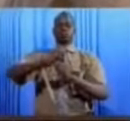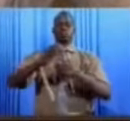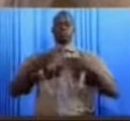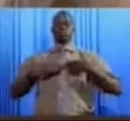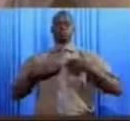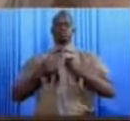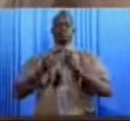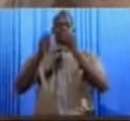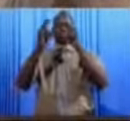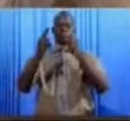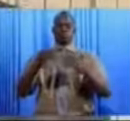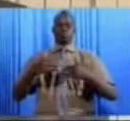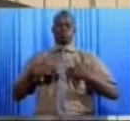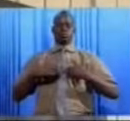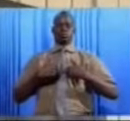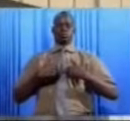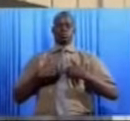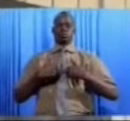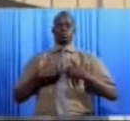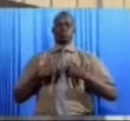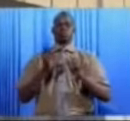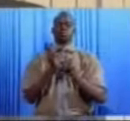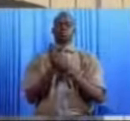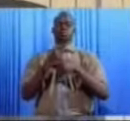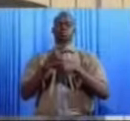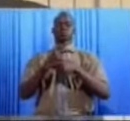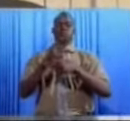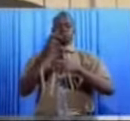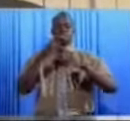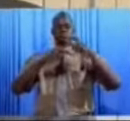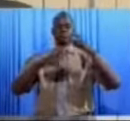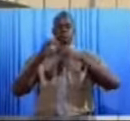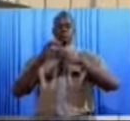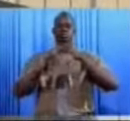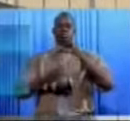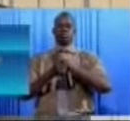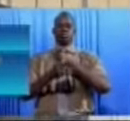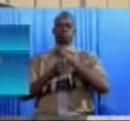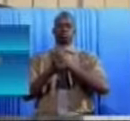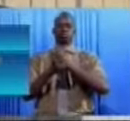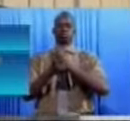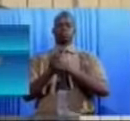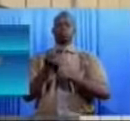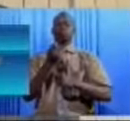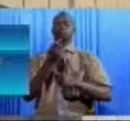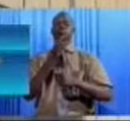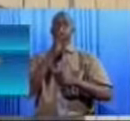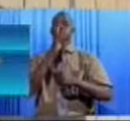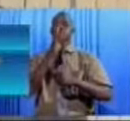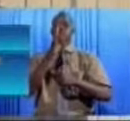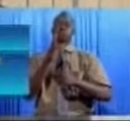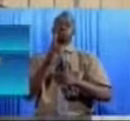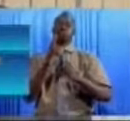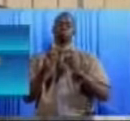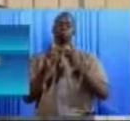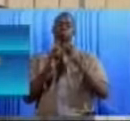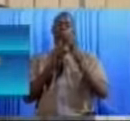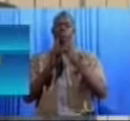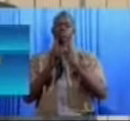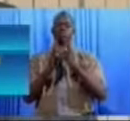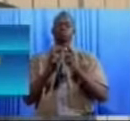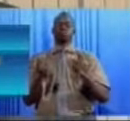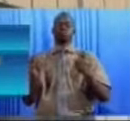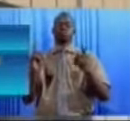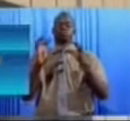humaine et animale pour des chimiques dangereux qui sont concernés donc pas les accords